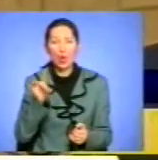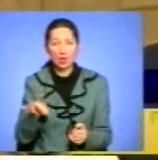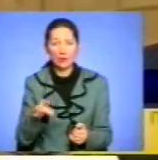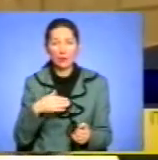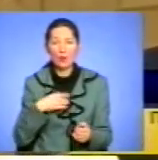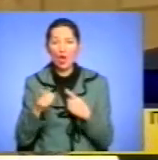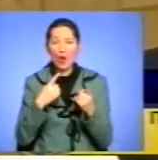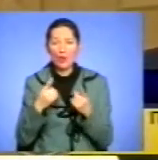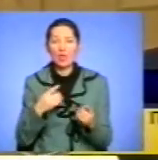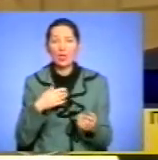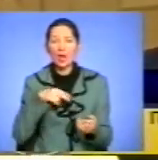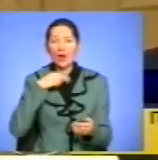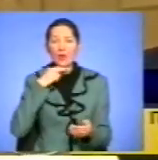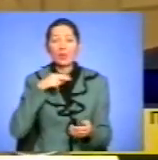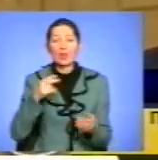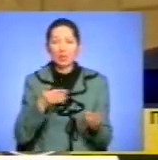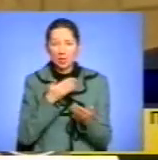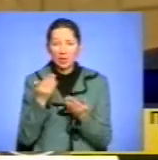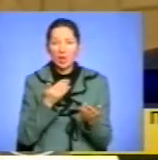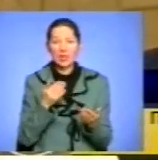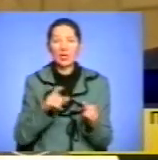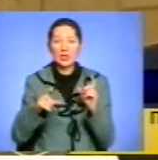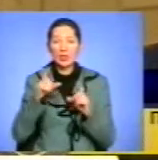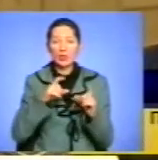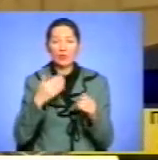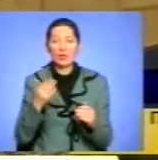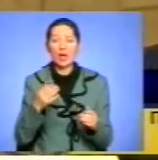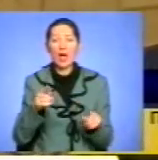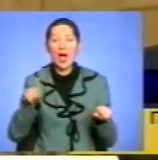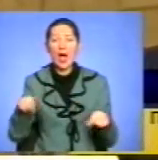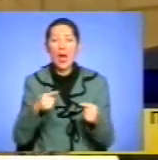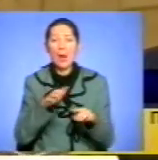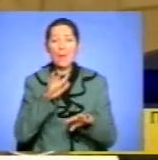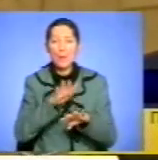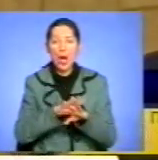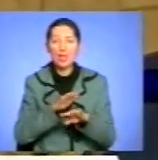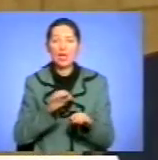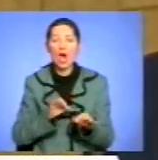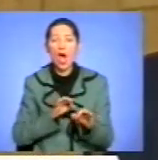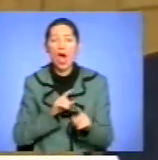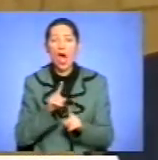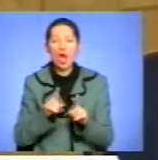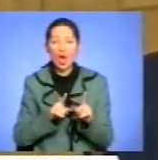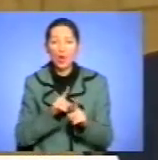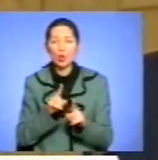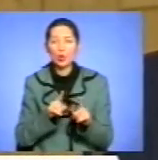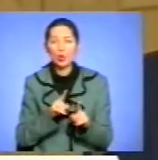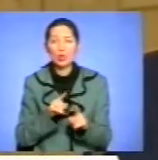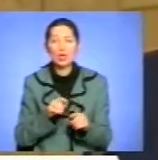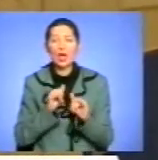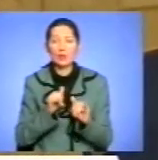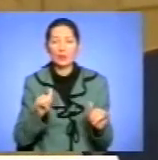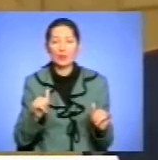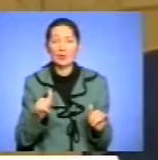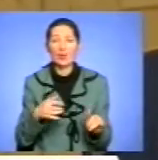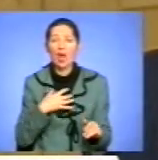института вашего, Валерий Михайлович, по созданию, например, банка реконструкции развития. Актуальна для нас тема?